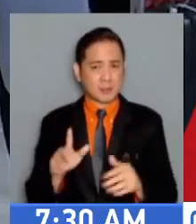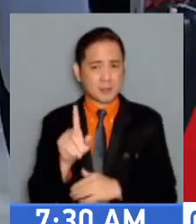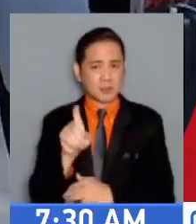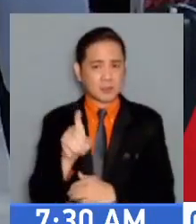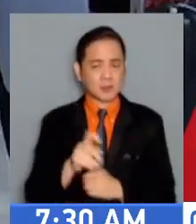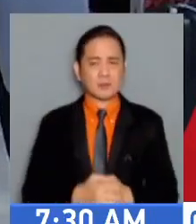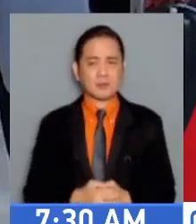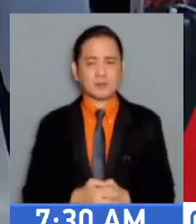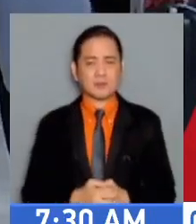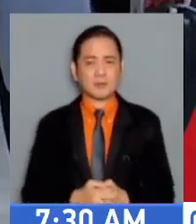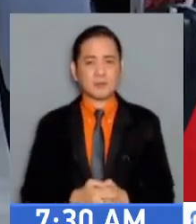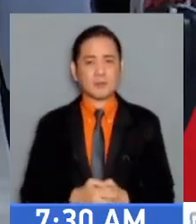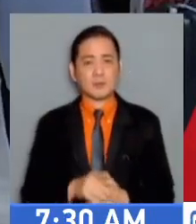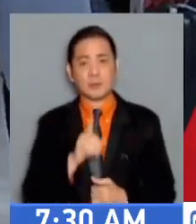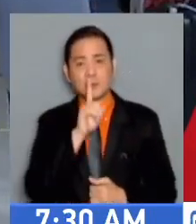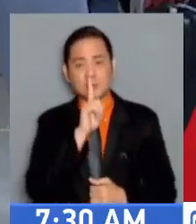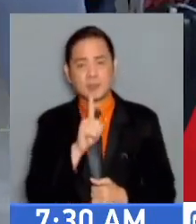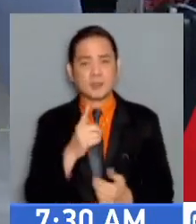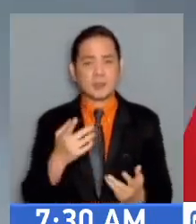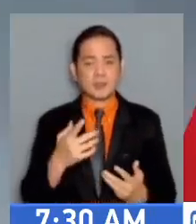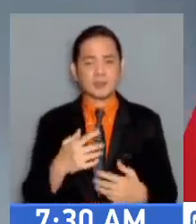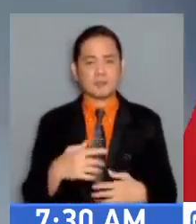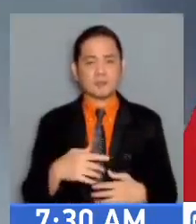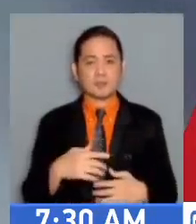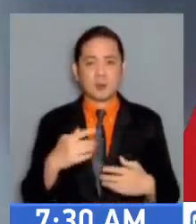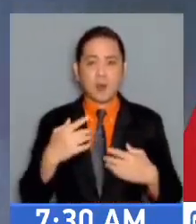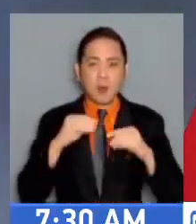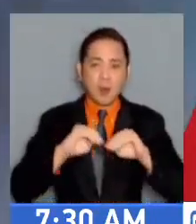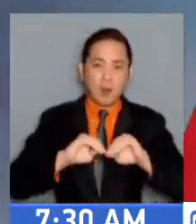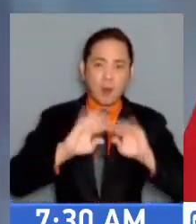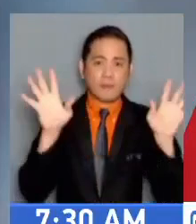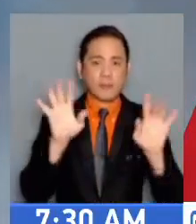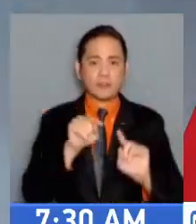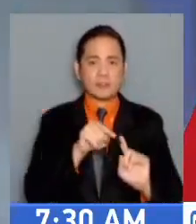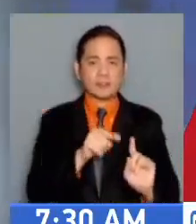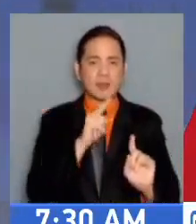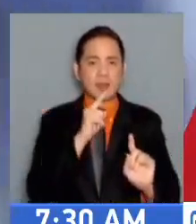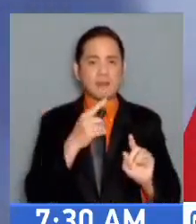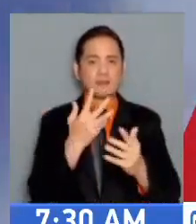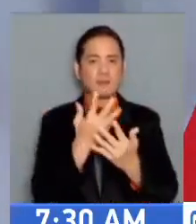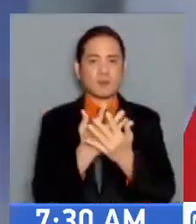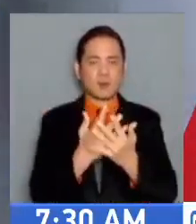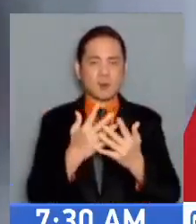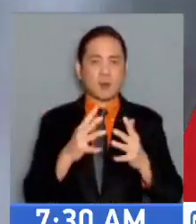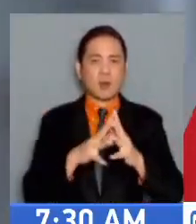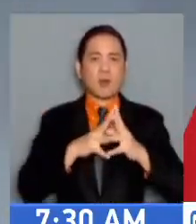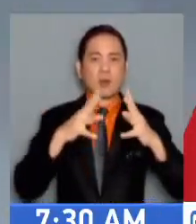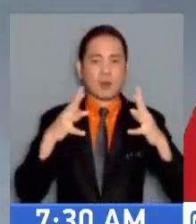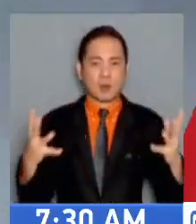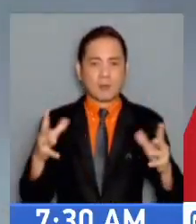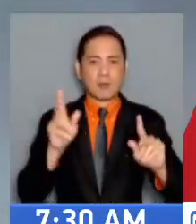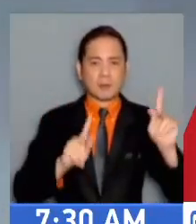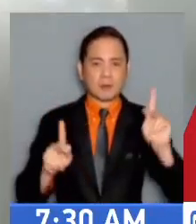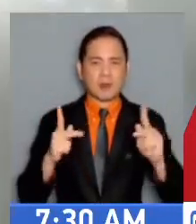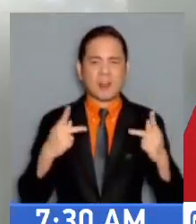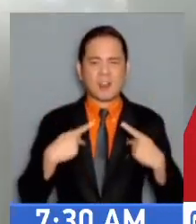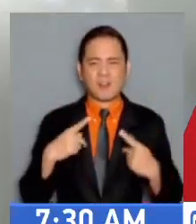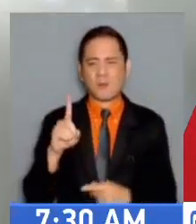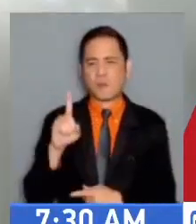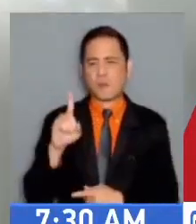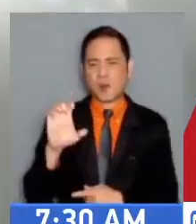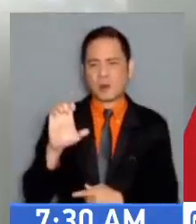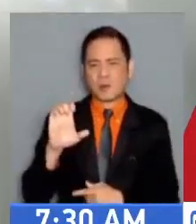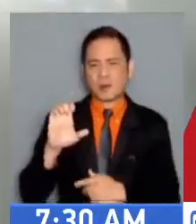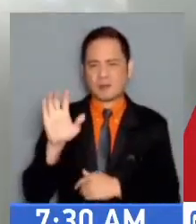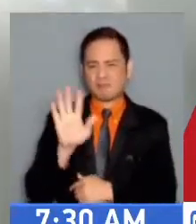na siya na problem talaga namin yung ating warden facility. Oh. It can only hold around 100 plus foreign nationals and ngayon currently